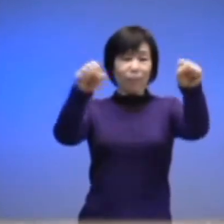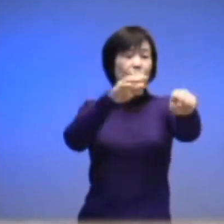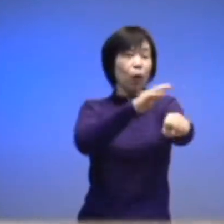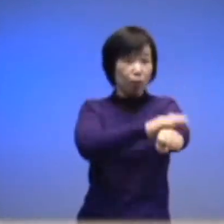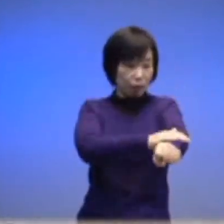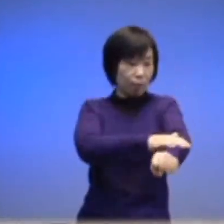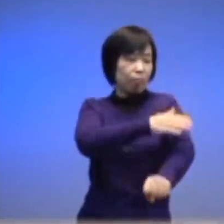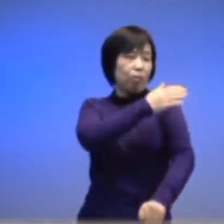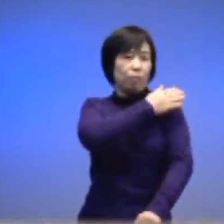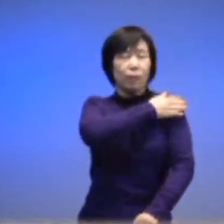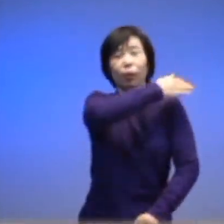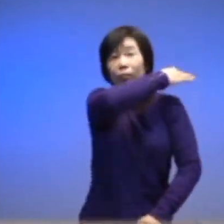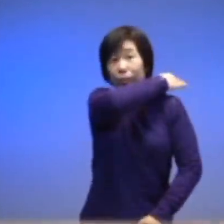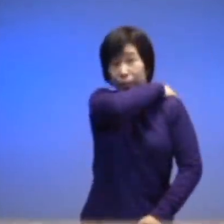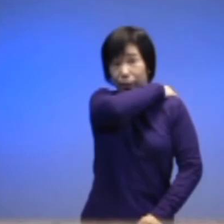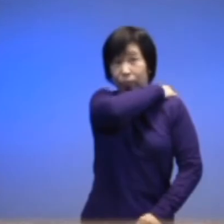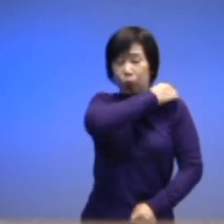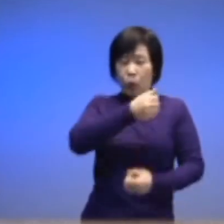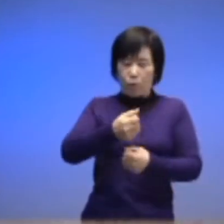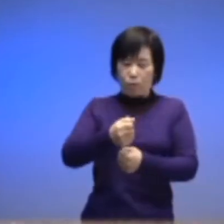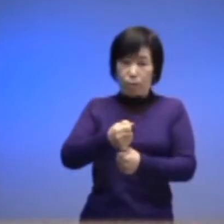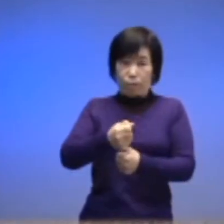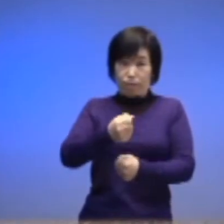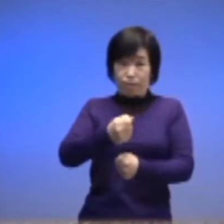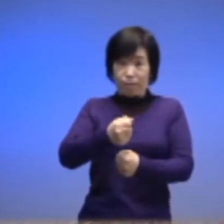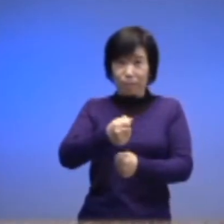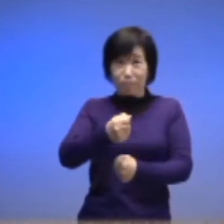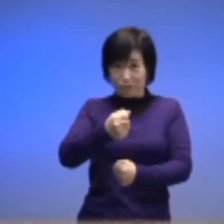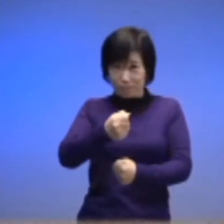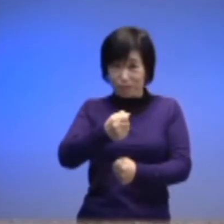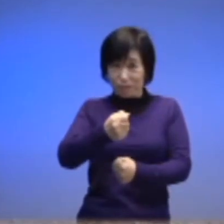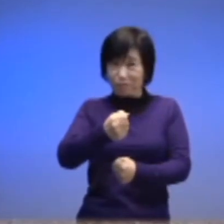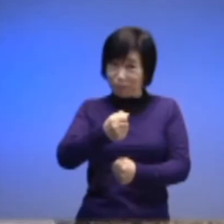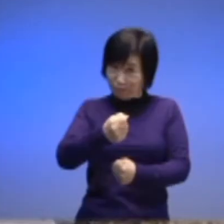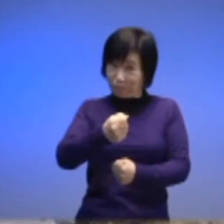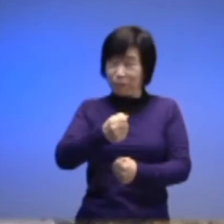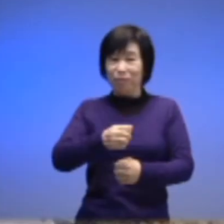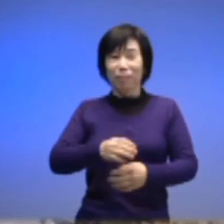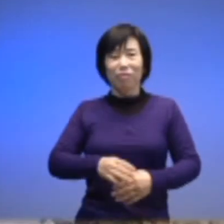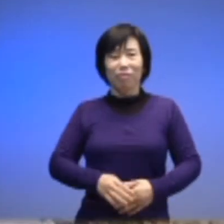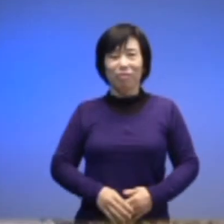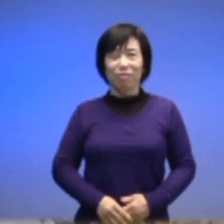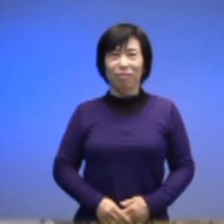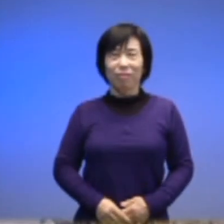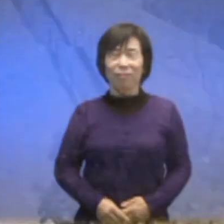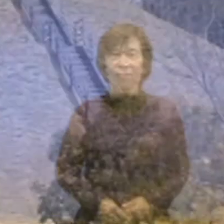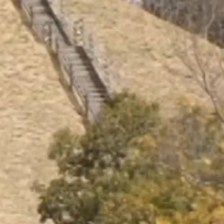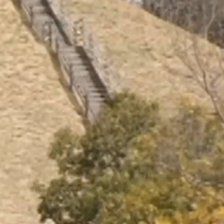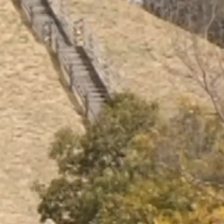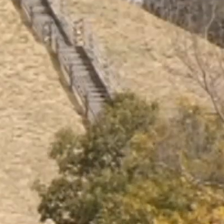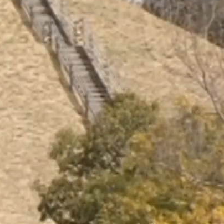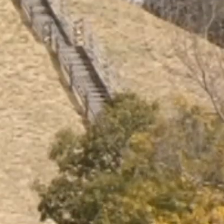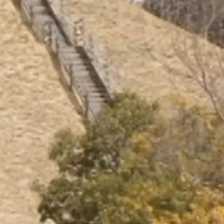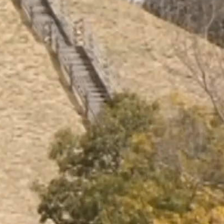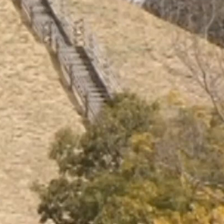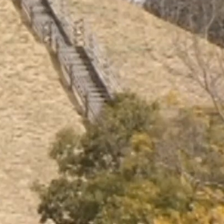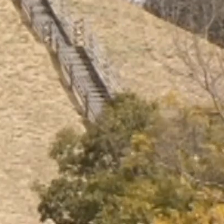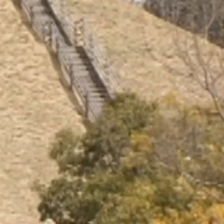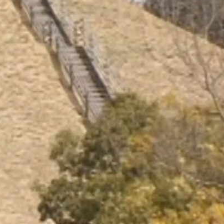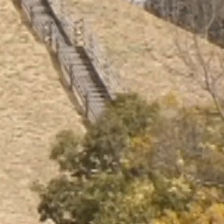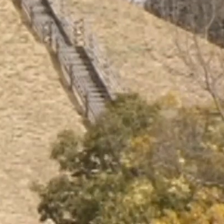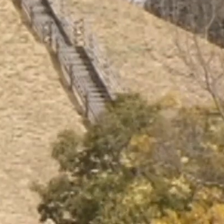のストレッチができるんですって。あー、懸垂はできる。なんか伸びてるって感じ。い